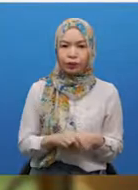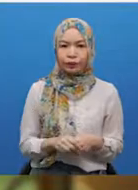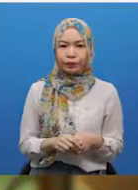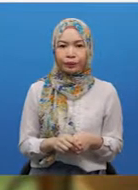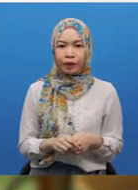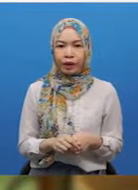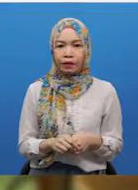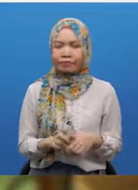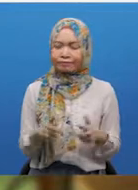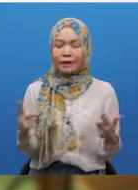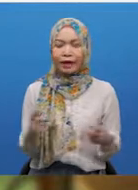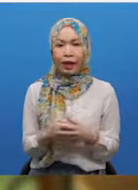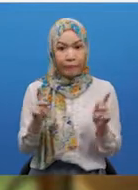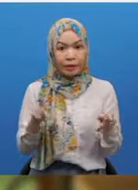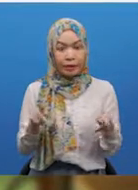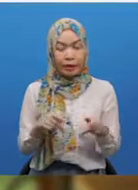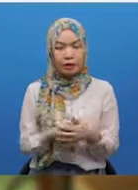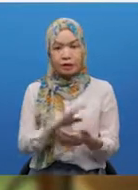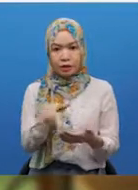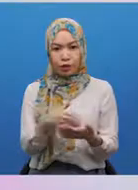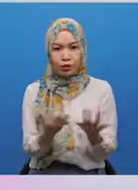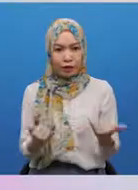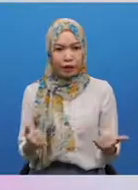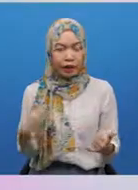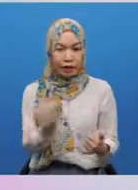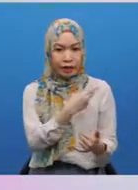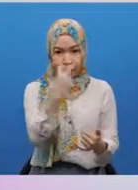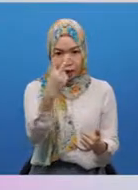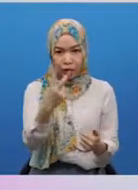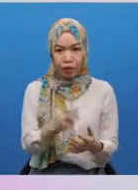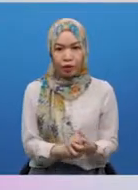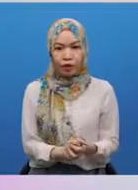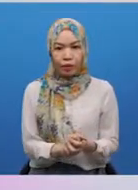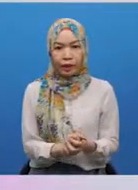Pelajar sekalian, kita beralih pula kepada gelaran iktisas.